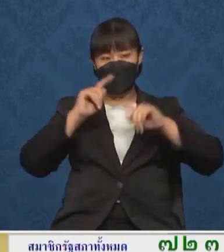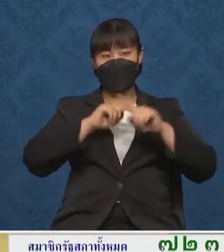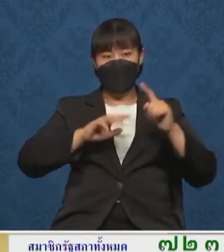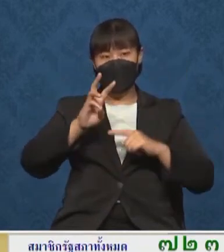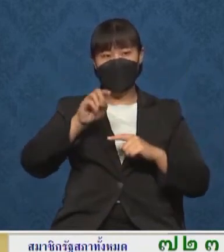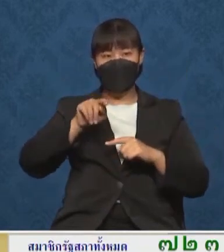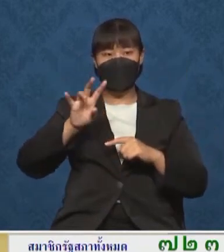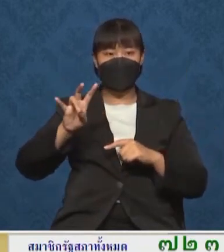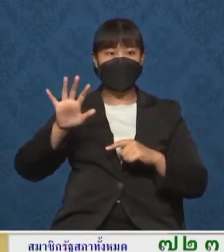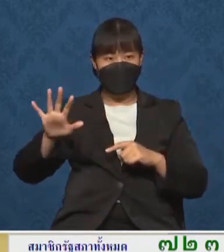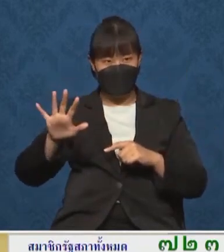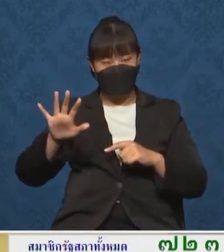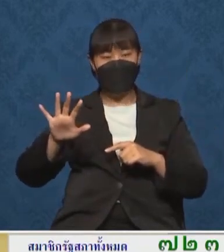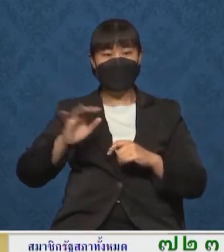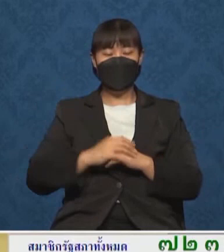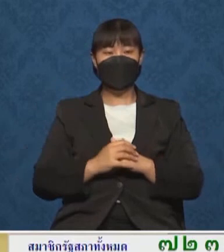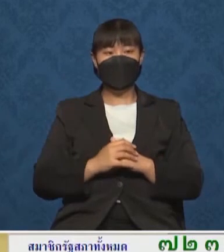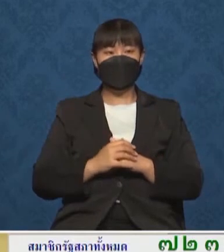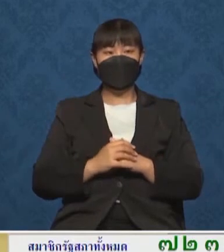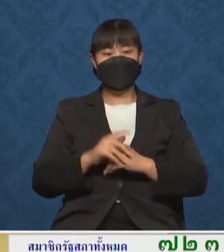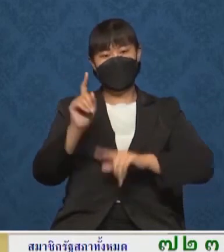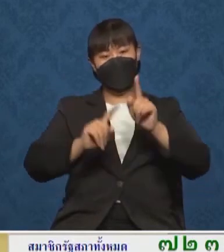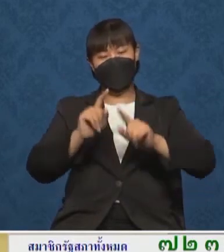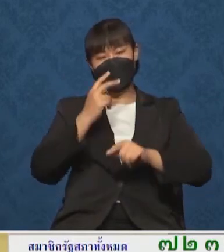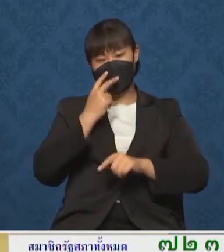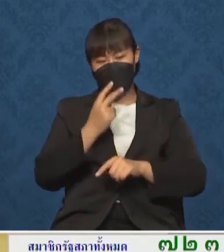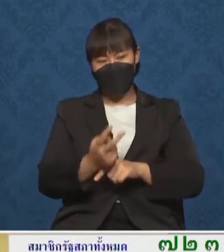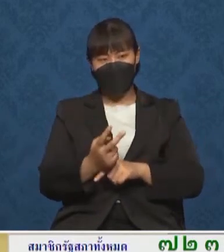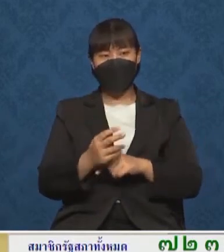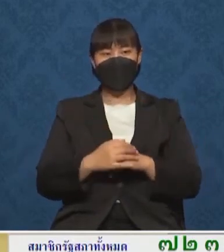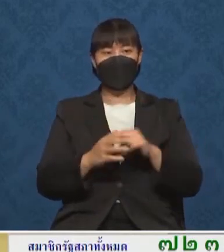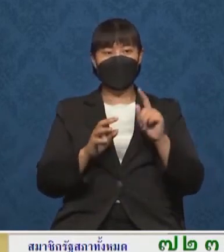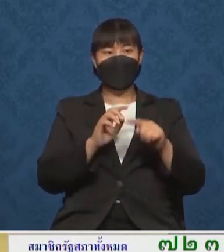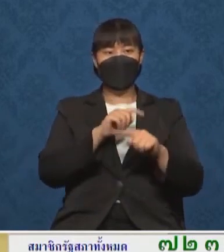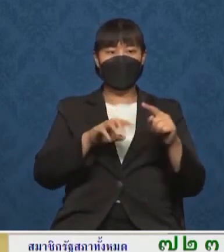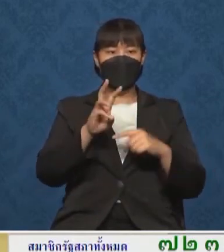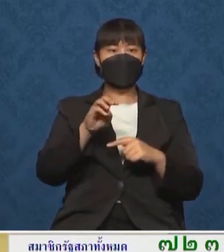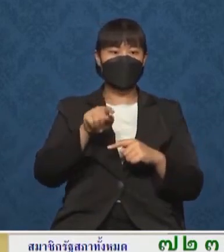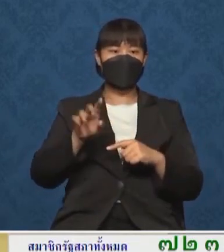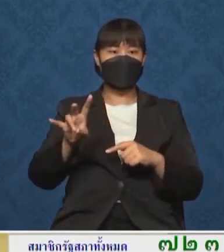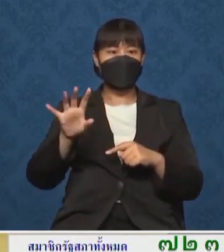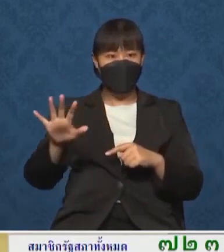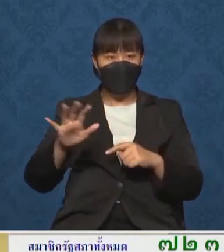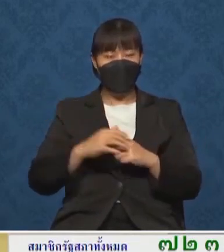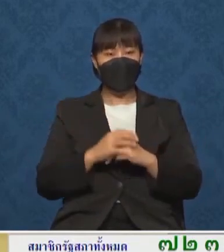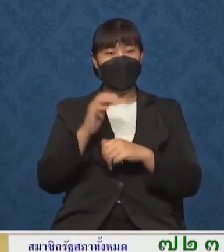6.75 การกำหนดค่าดัชนีประชาธิปไตยไว้ที่ 6.75 แปลว่าเราตั้งเป้าหมายไ